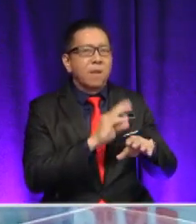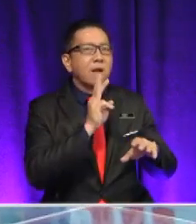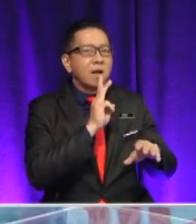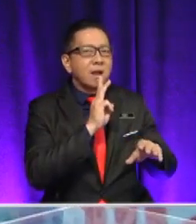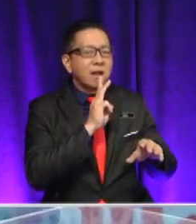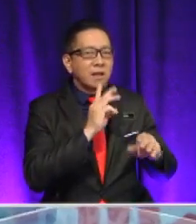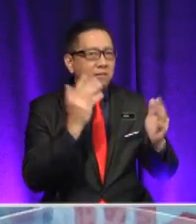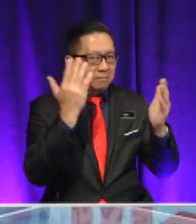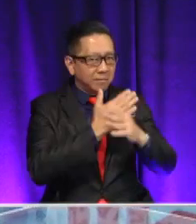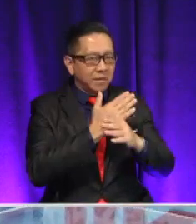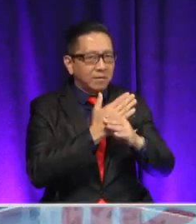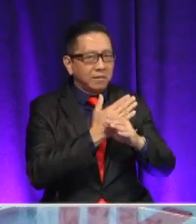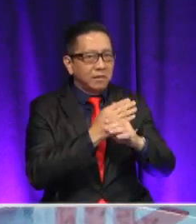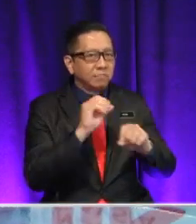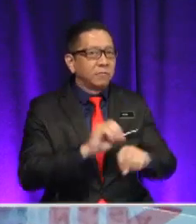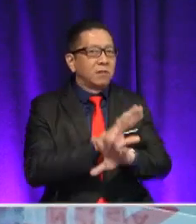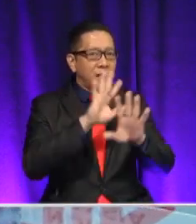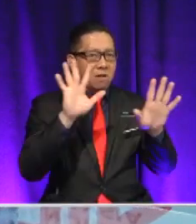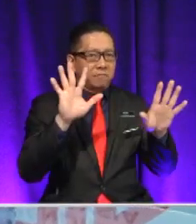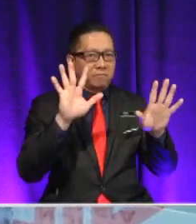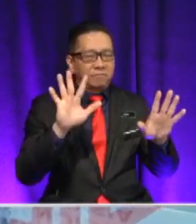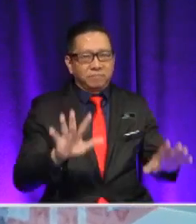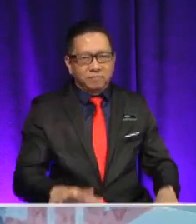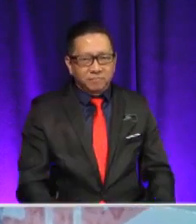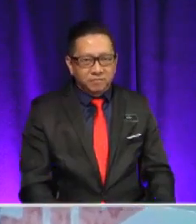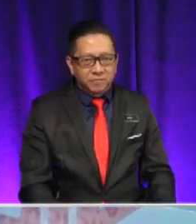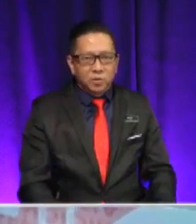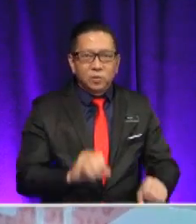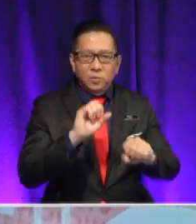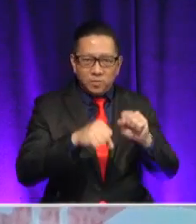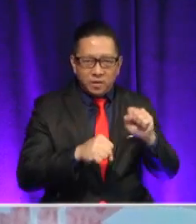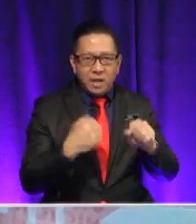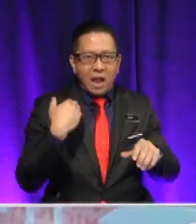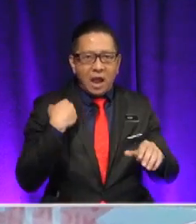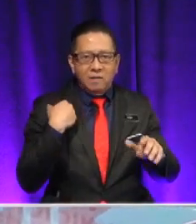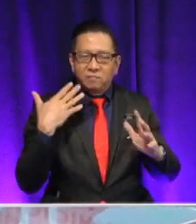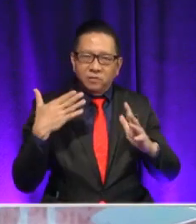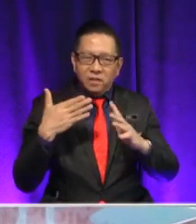gelap Tengah ini lebih cerah supaya ada kesan